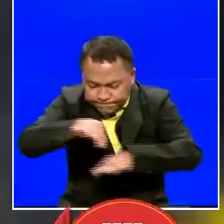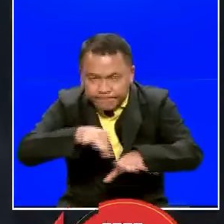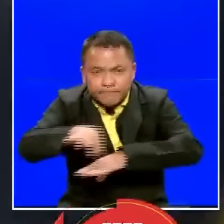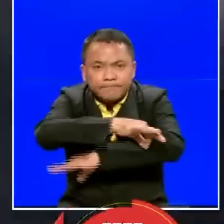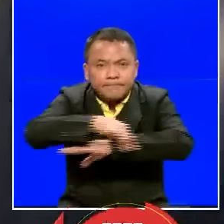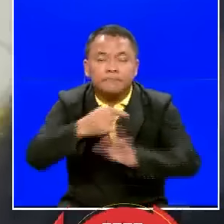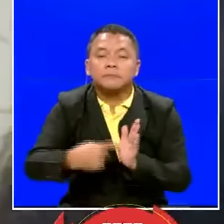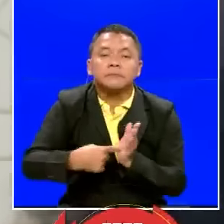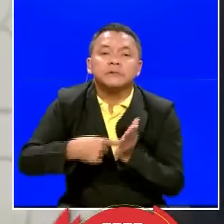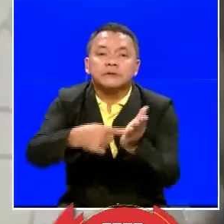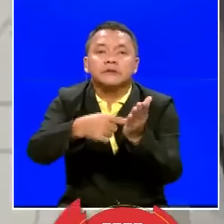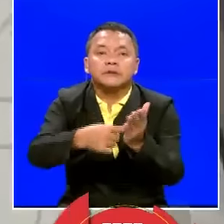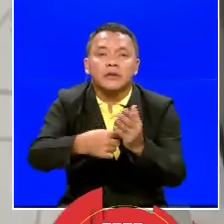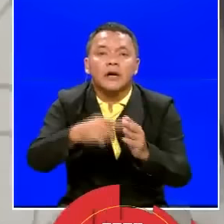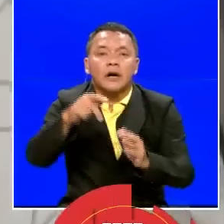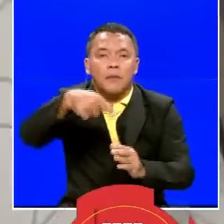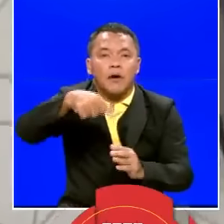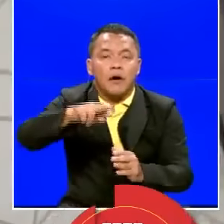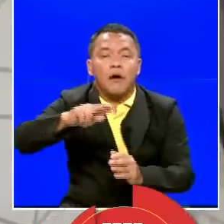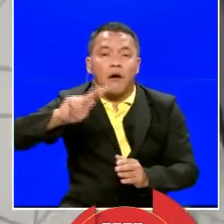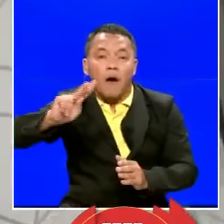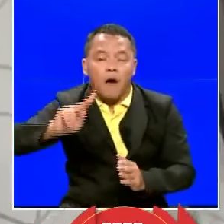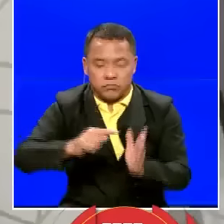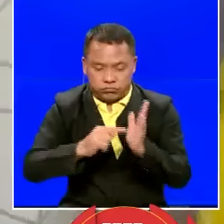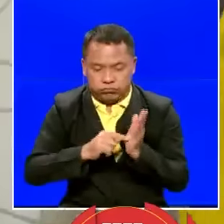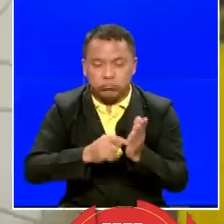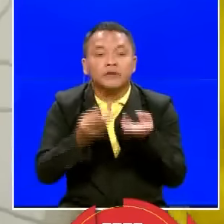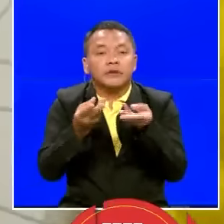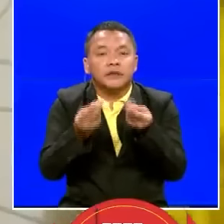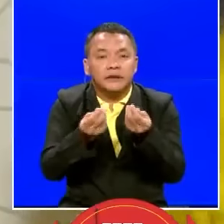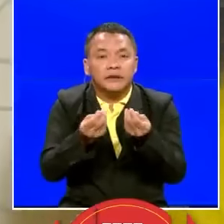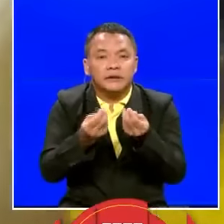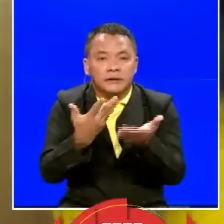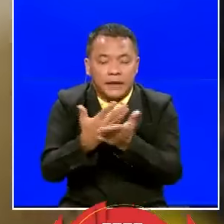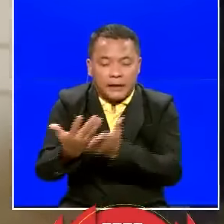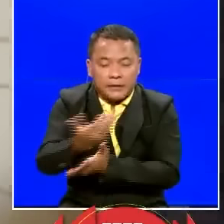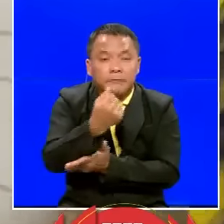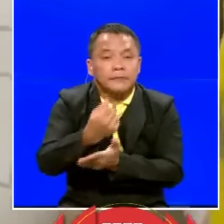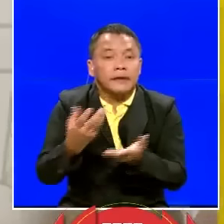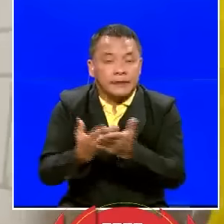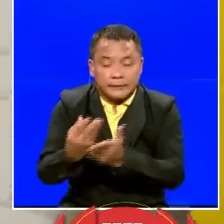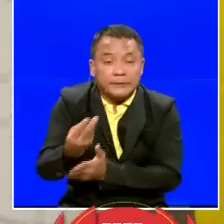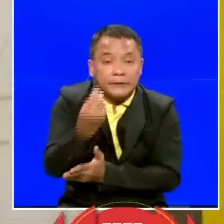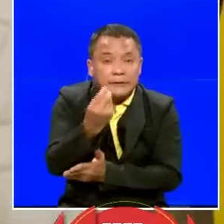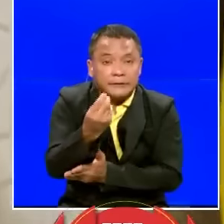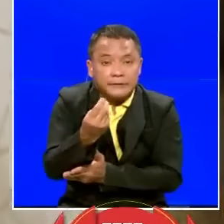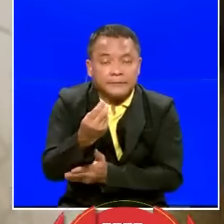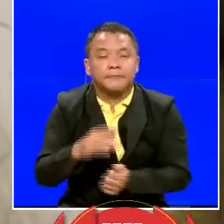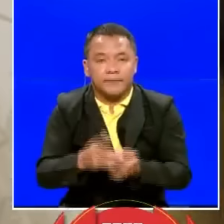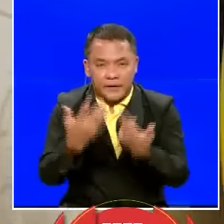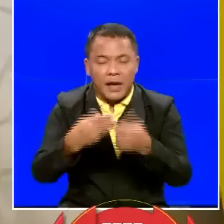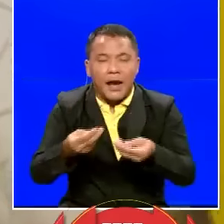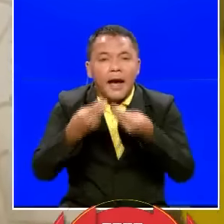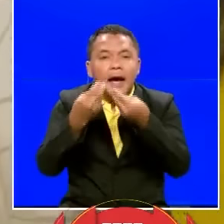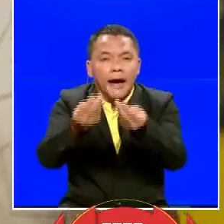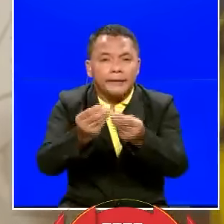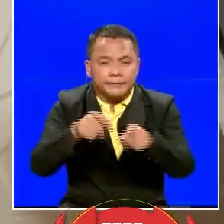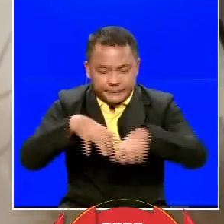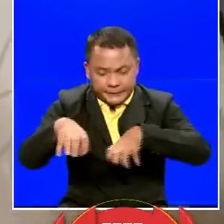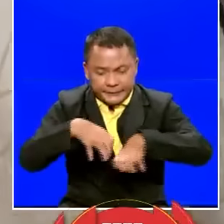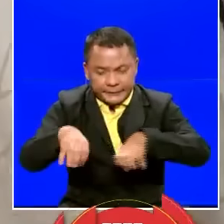การเสนอพระราชกฤฎีกากำหนดนะครับเขตที่ดินในบริเวณที่จะเวรคืนกับพรบเวรคืนกสหารมทรัพย์นะเพื่อใช้ในการ